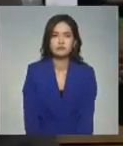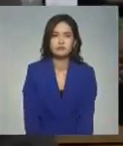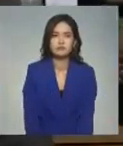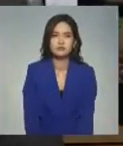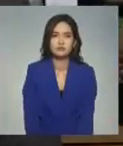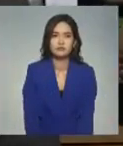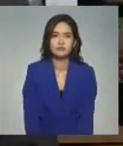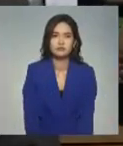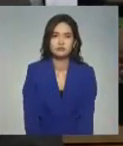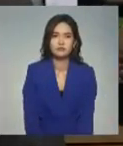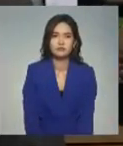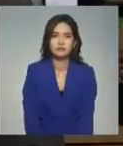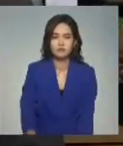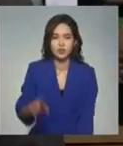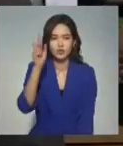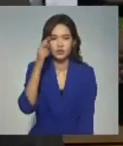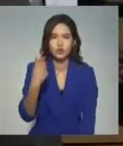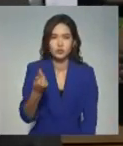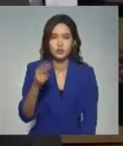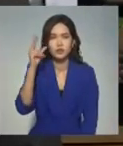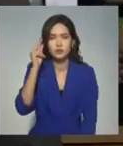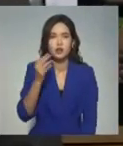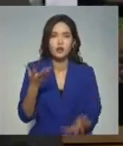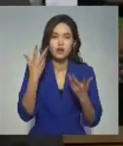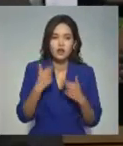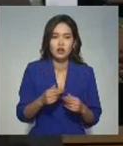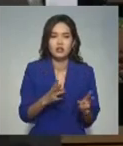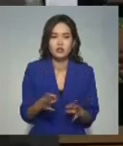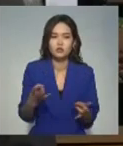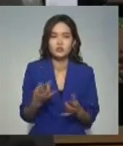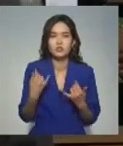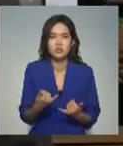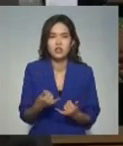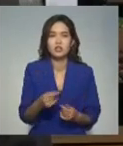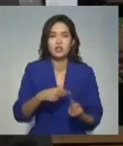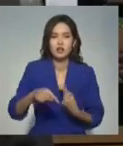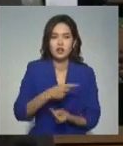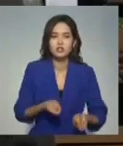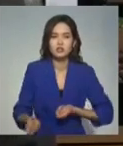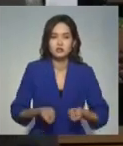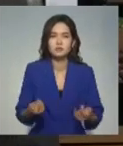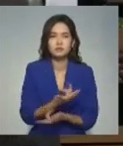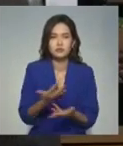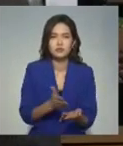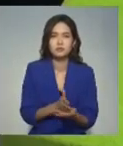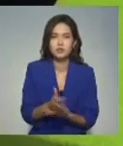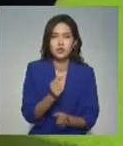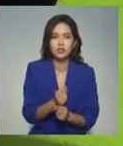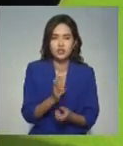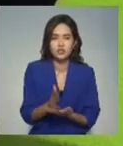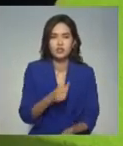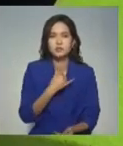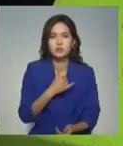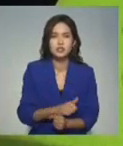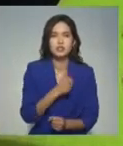Каким образом мы можем... Тұтынушылар үшін бағаны қалай арзандата аламыз? Қазір біз кәсіпкерлер басқармасымен бірлесіп ақылдасамыз. Біздің басты